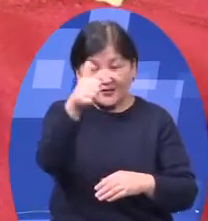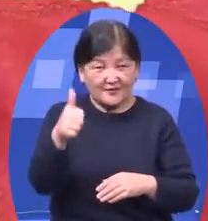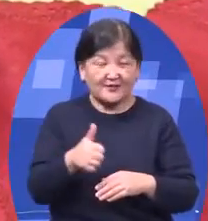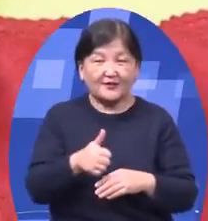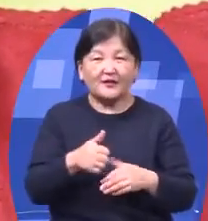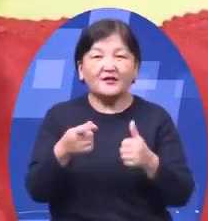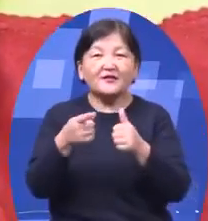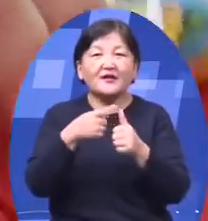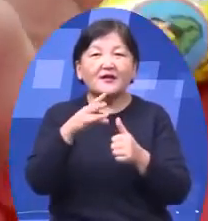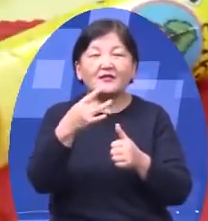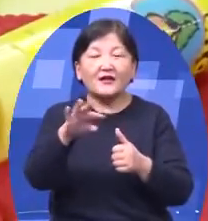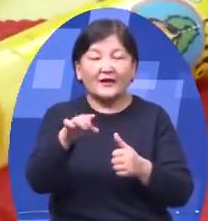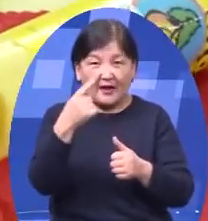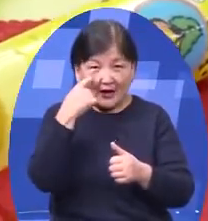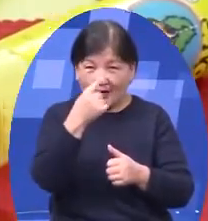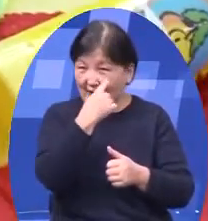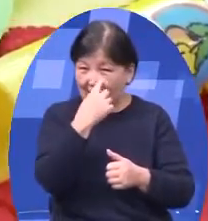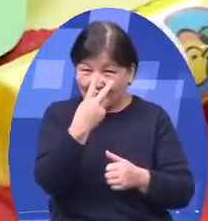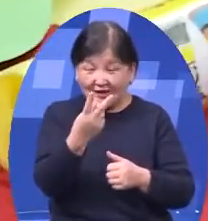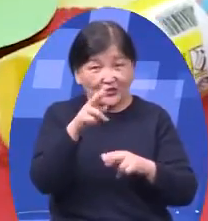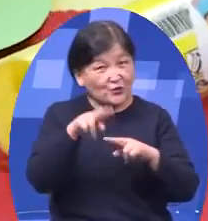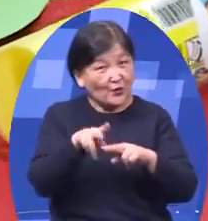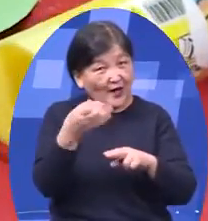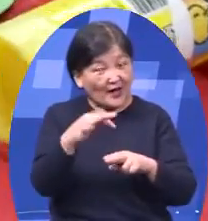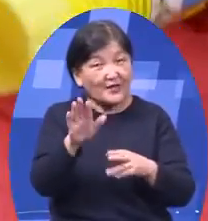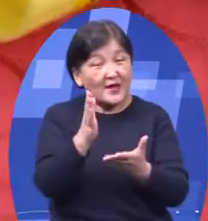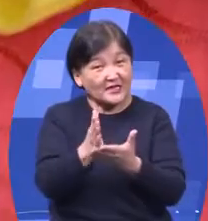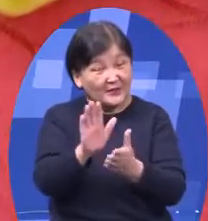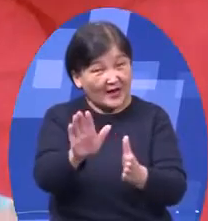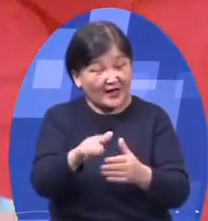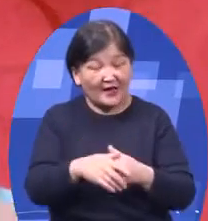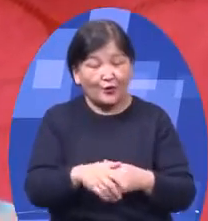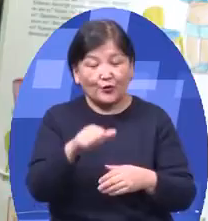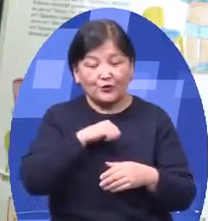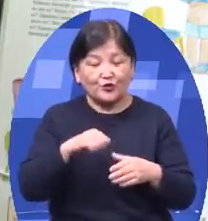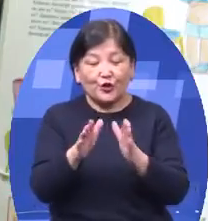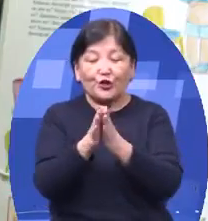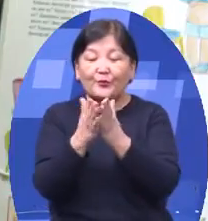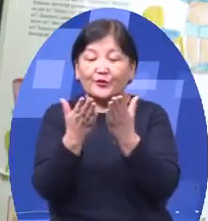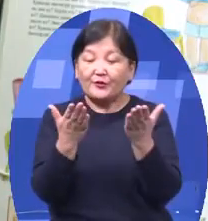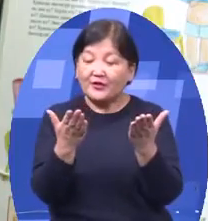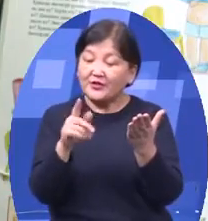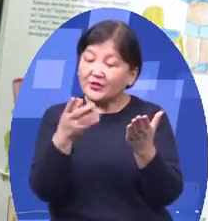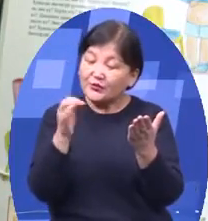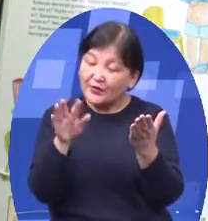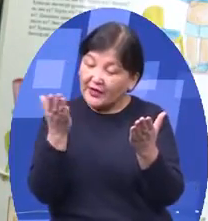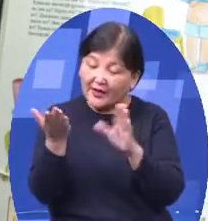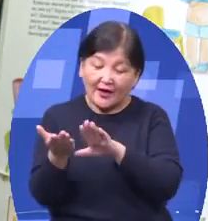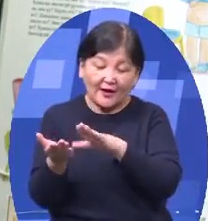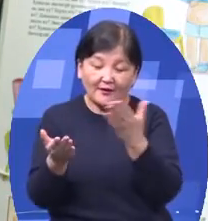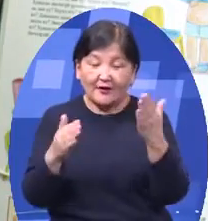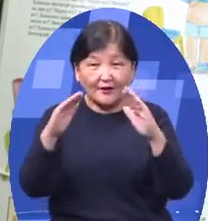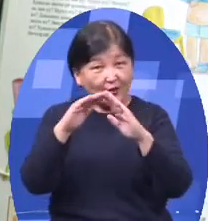Та нар бас хамтдаа нэрлээд хараад сууж агараа. Өөрийнхөө номон дээр байгаа зүйлсийг ажиглаад